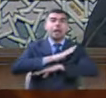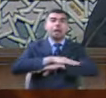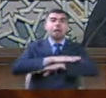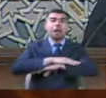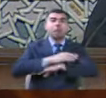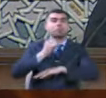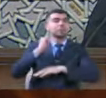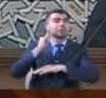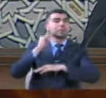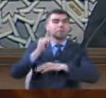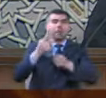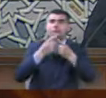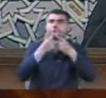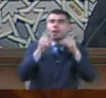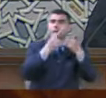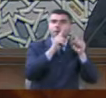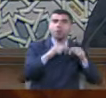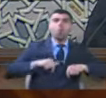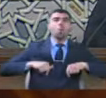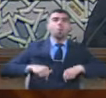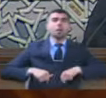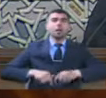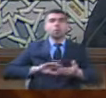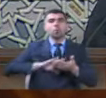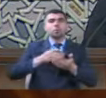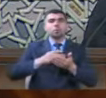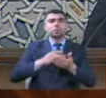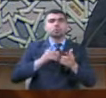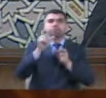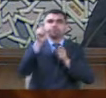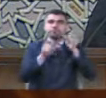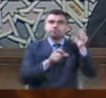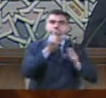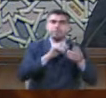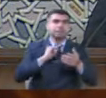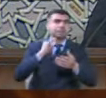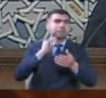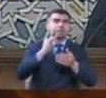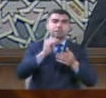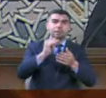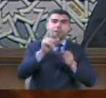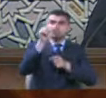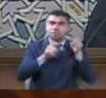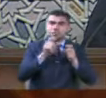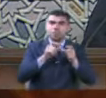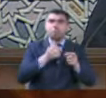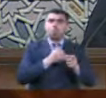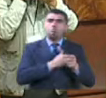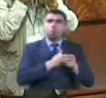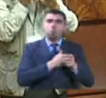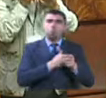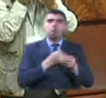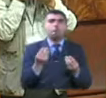الواجب لمختلف المؤسسات وخصوصا الدستورية، كانت أشخاصا ذاتية أو